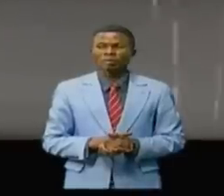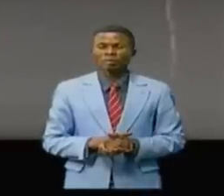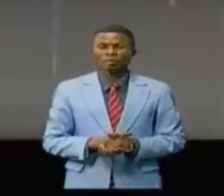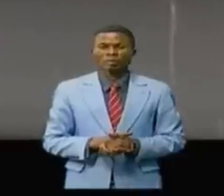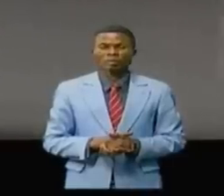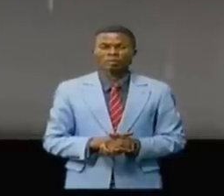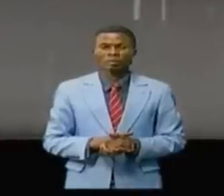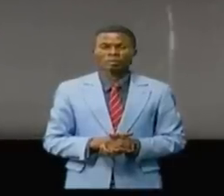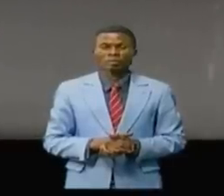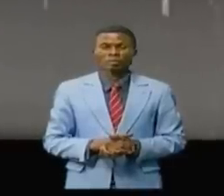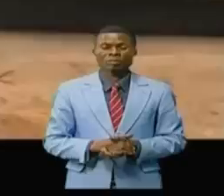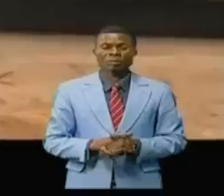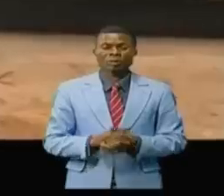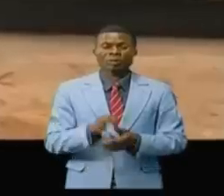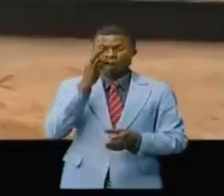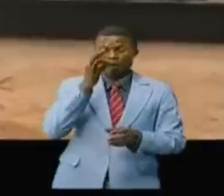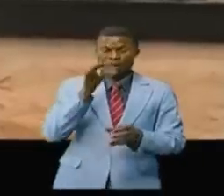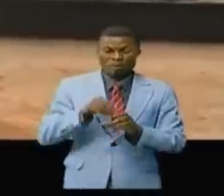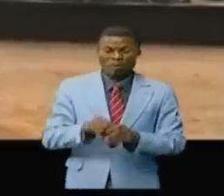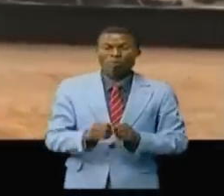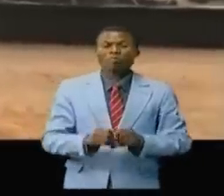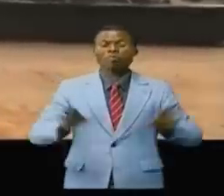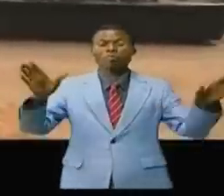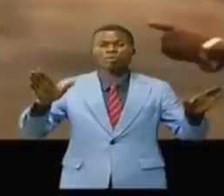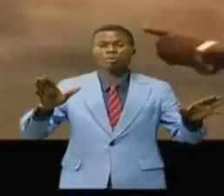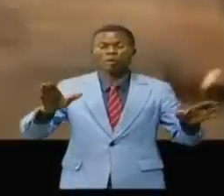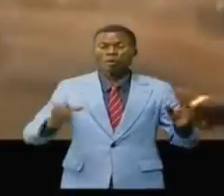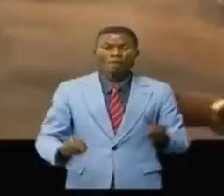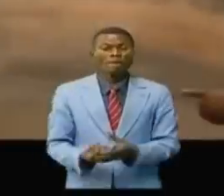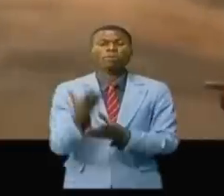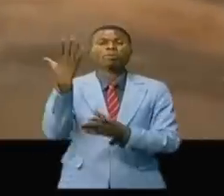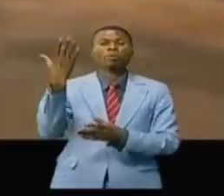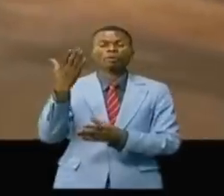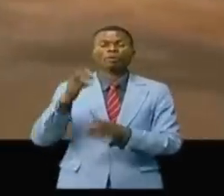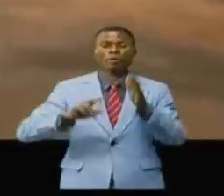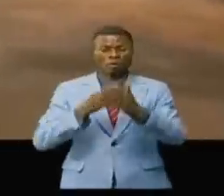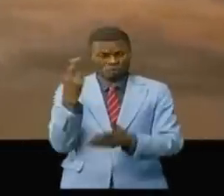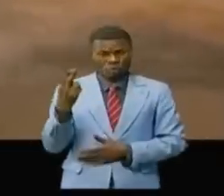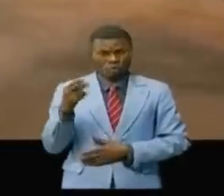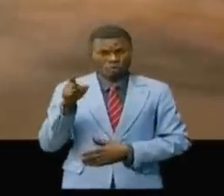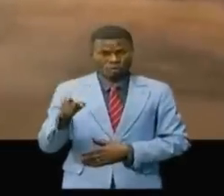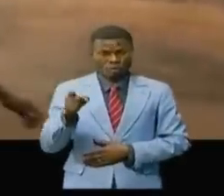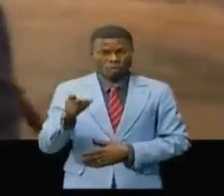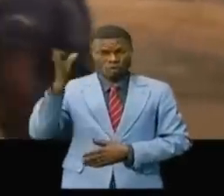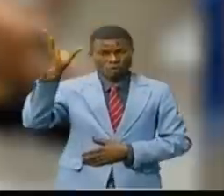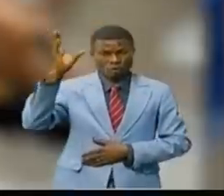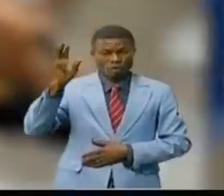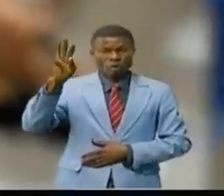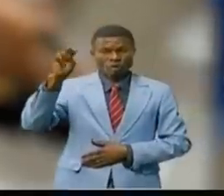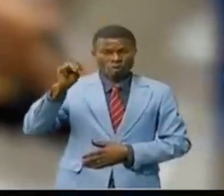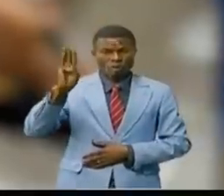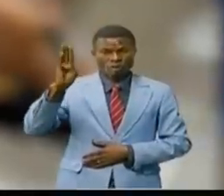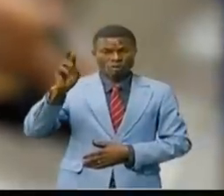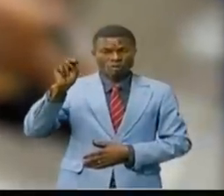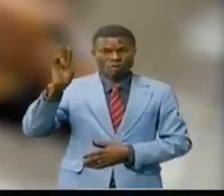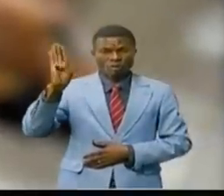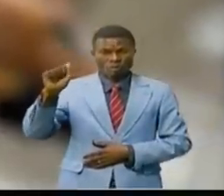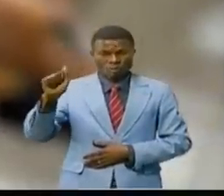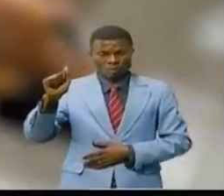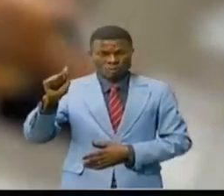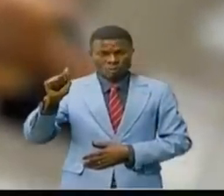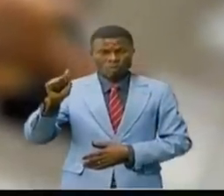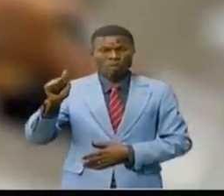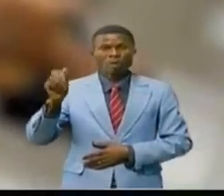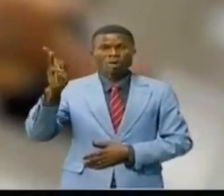Le liquide s'échappait toujours plusieurs heures après l'explosion. Pour une deuxième fois, le village Mbouba à Kasangoulou compte les